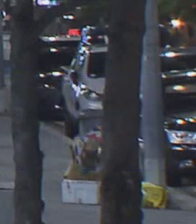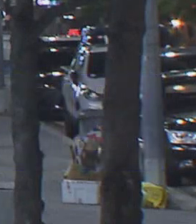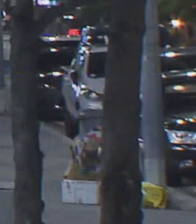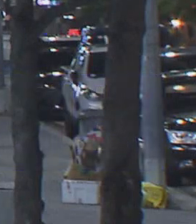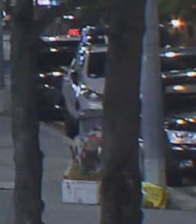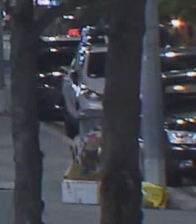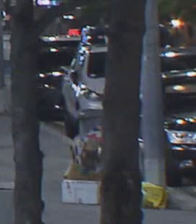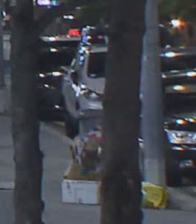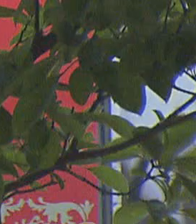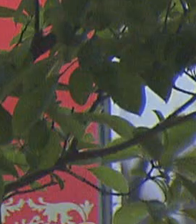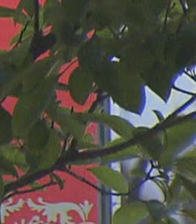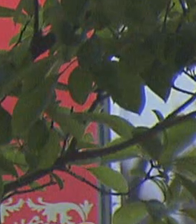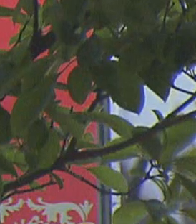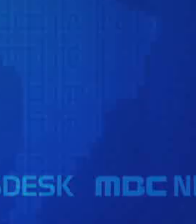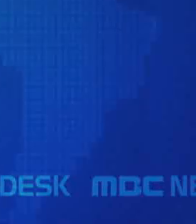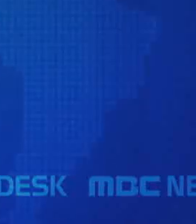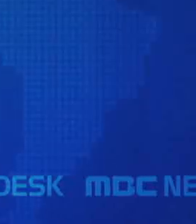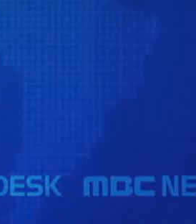많았습니다.